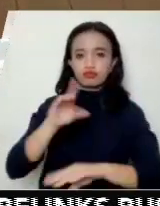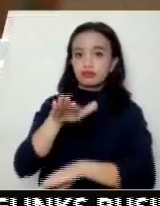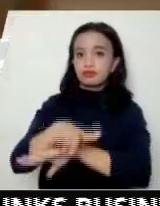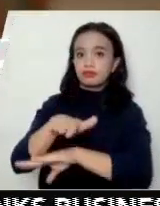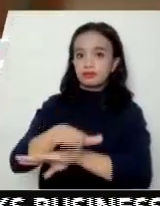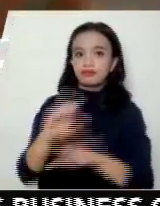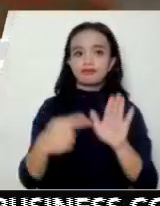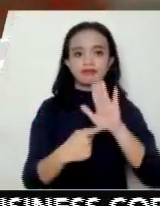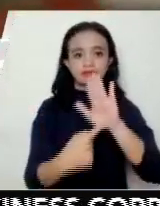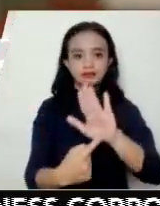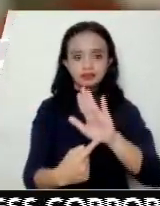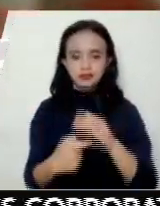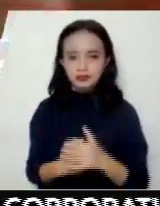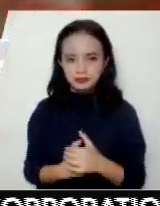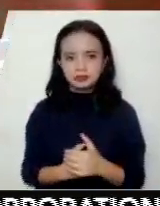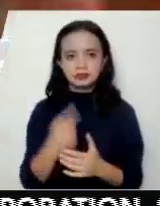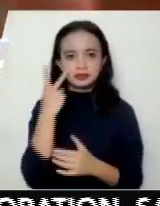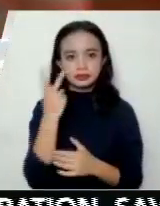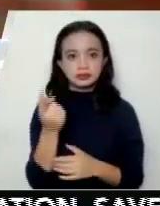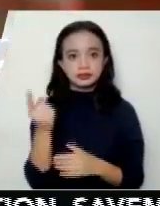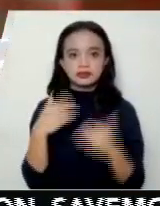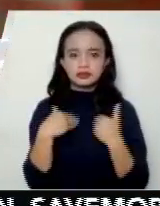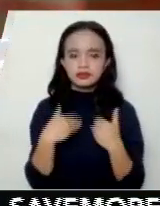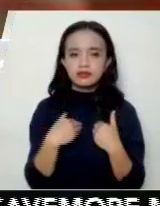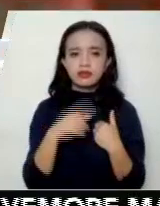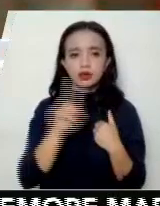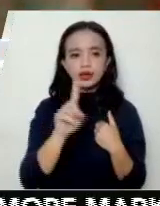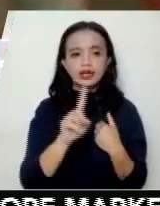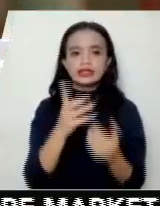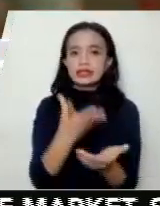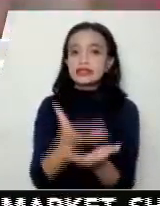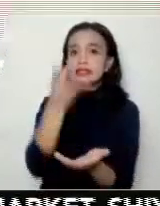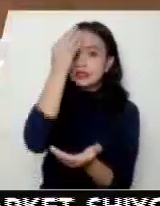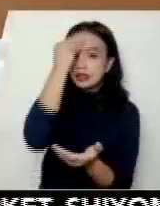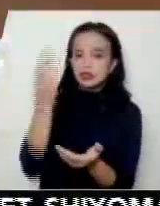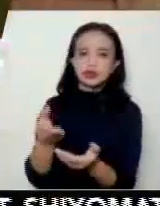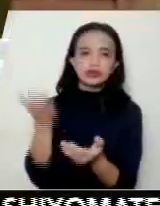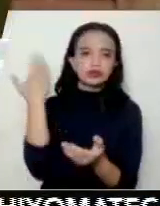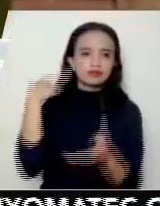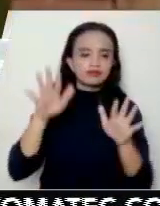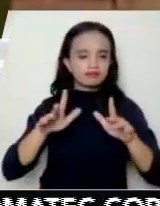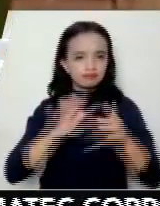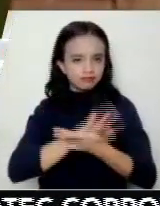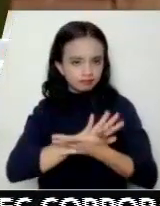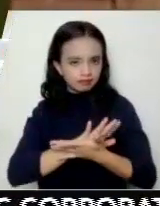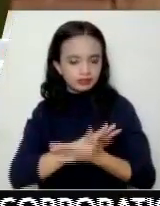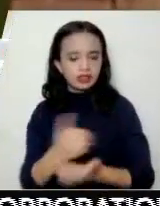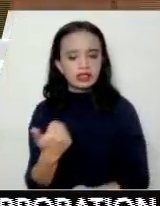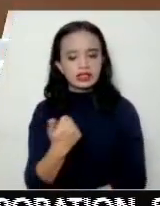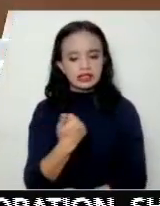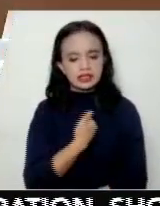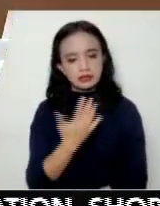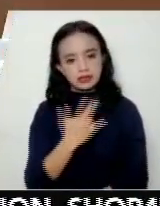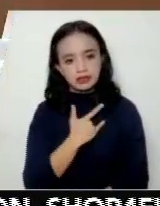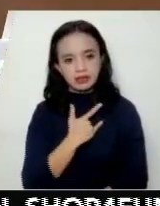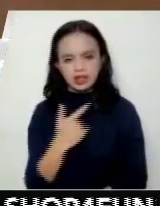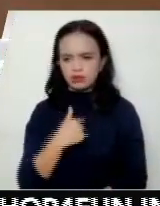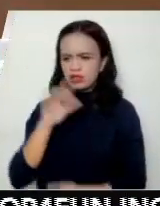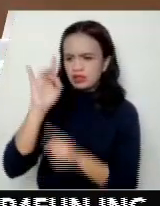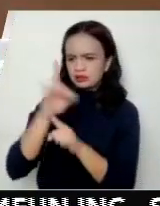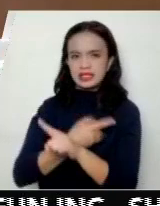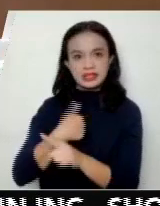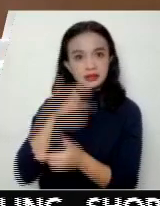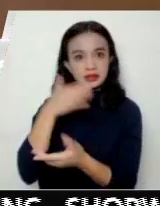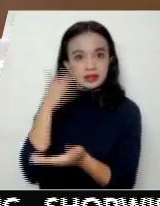Prime nito isaw siyang natunong pandem love parang 8 months ako nag-stop eh Ah yes